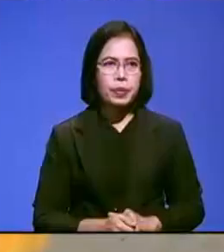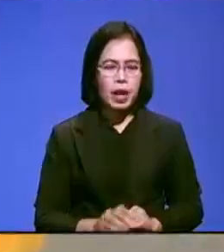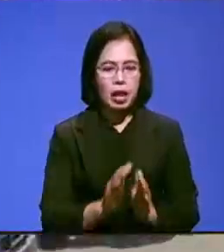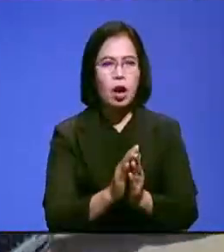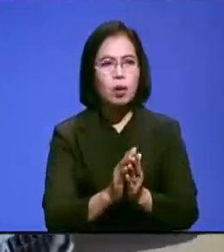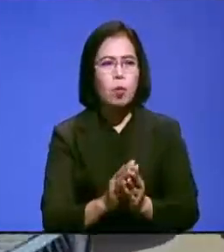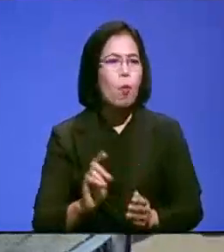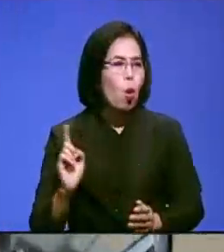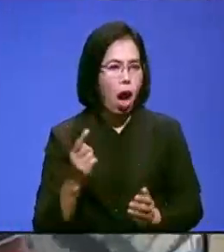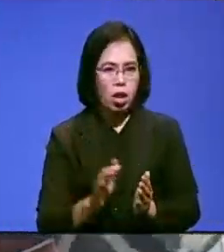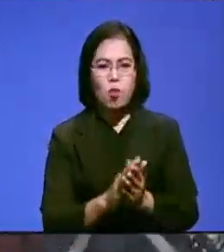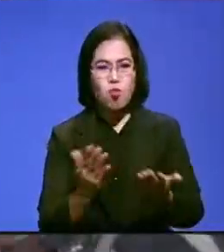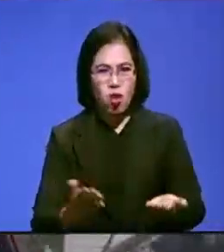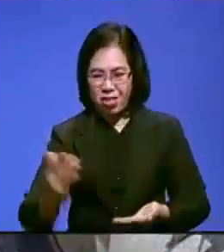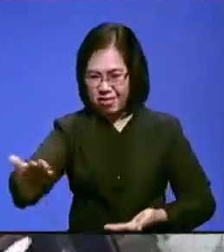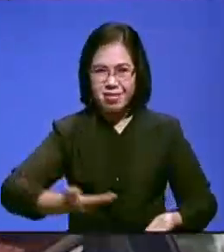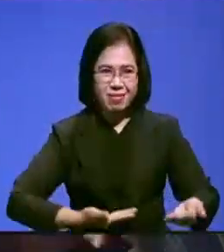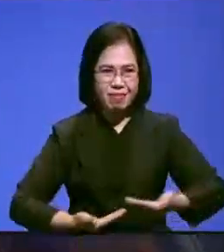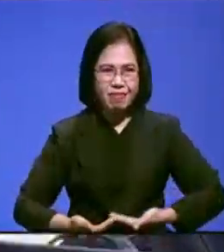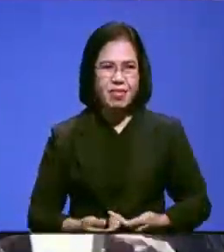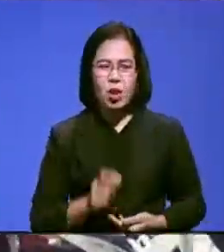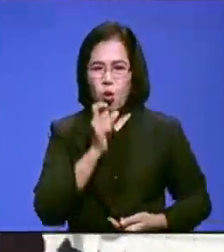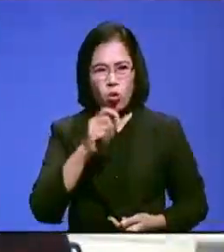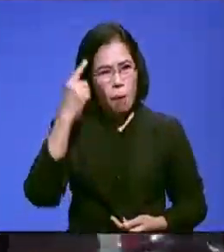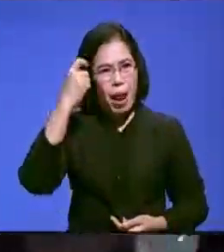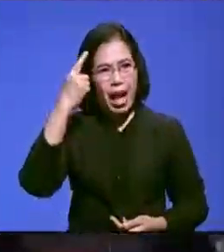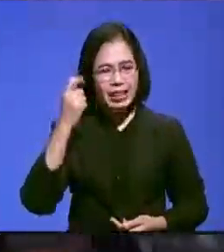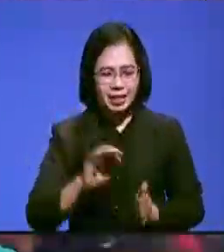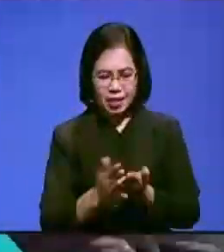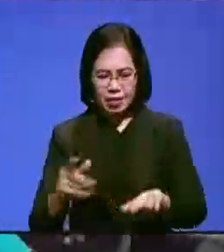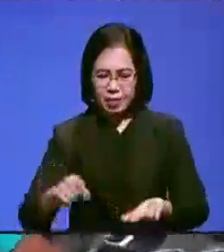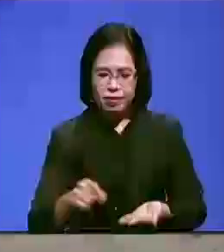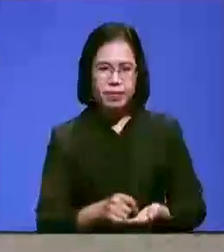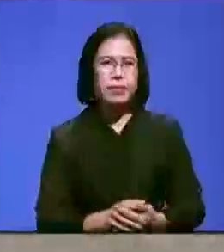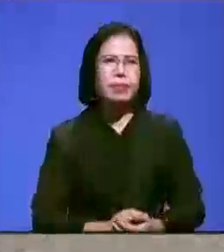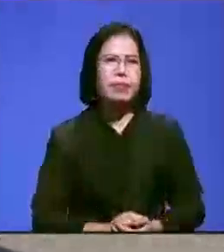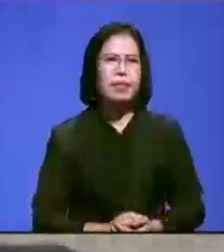mulai tanggal 15 Juni mendatang. Zainal Ali Mustafa, Situbondo, Jawa Timur.